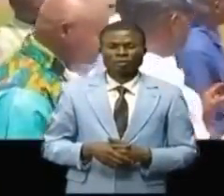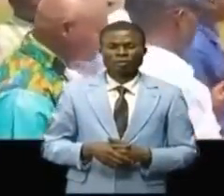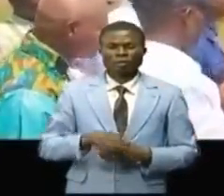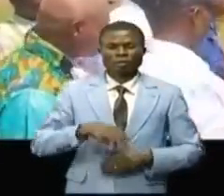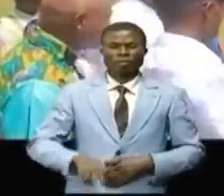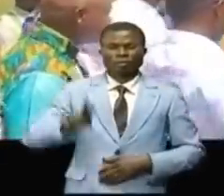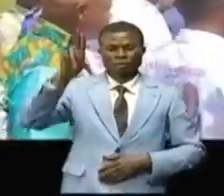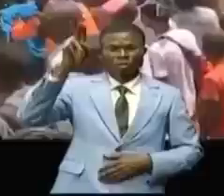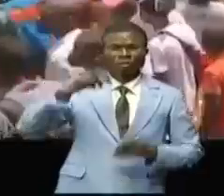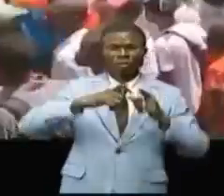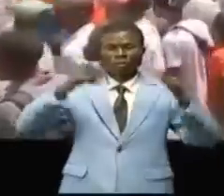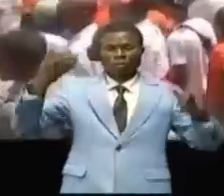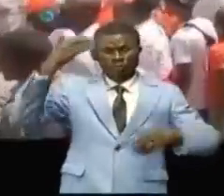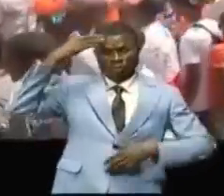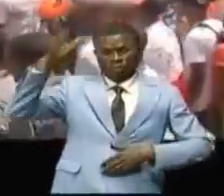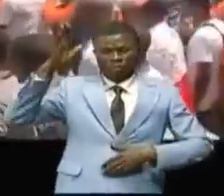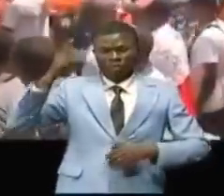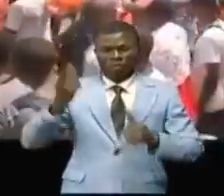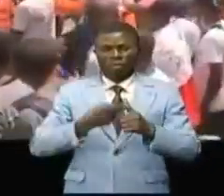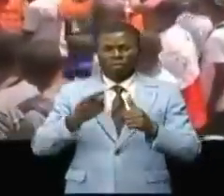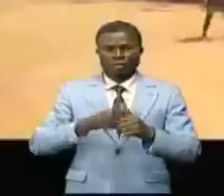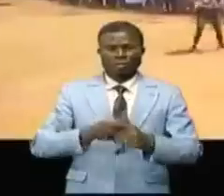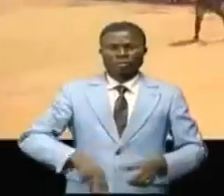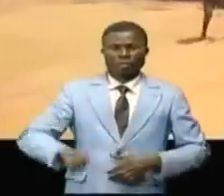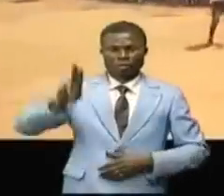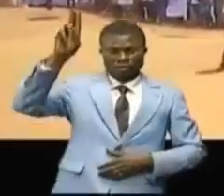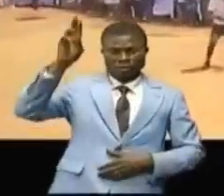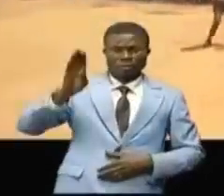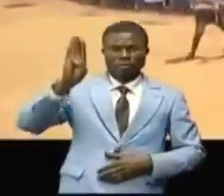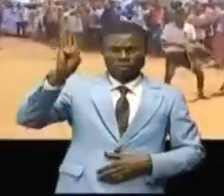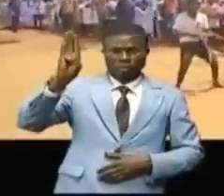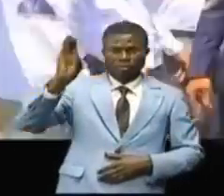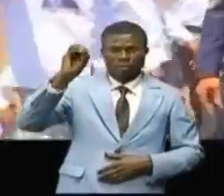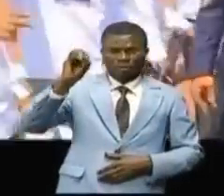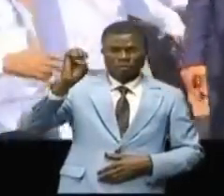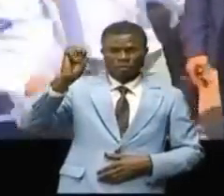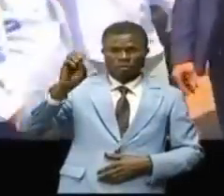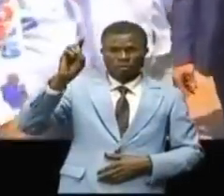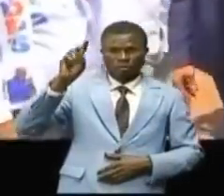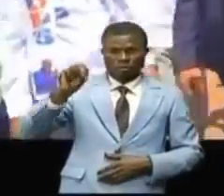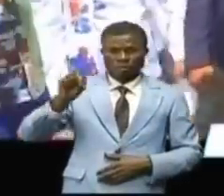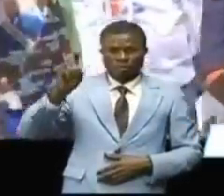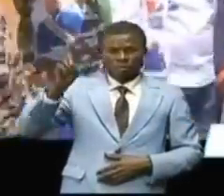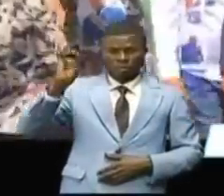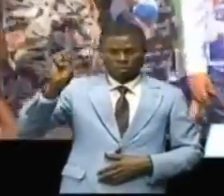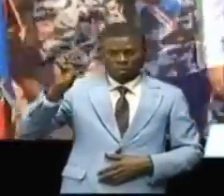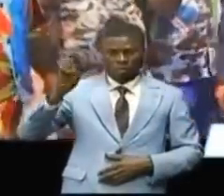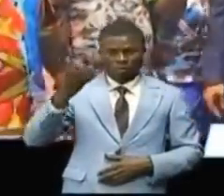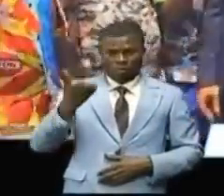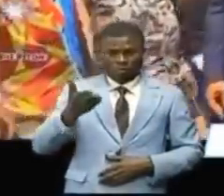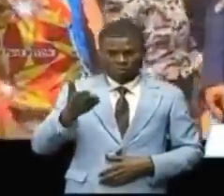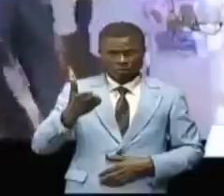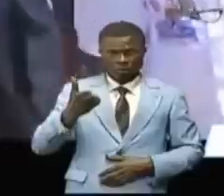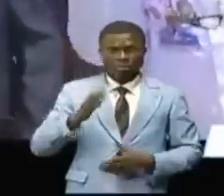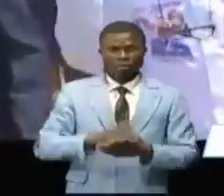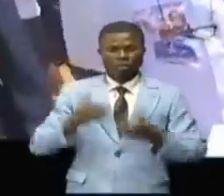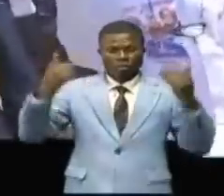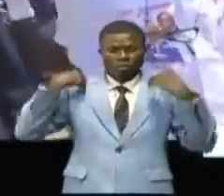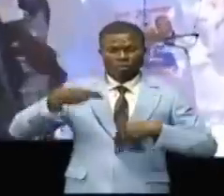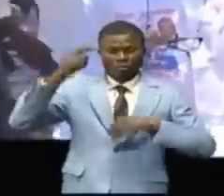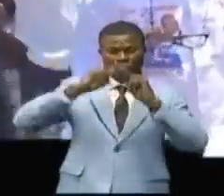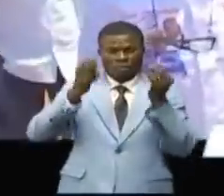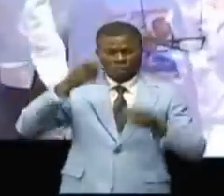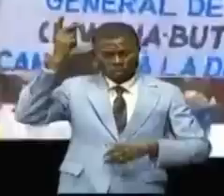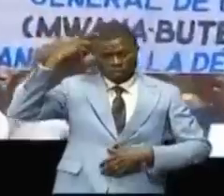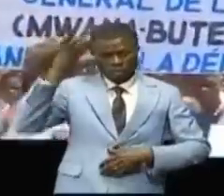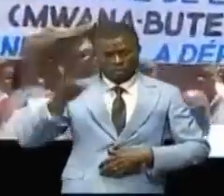L'UDPS Grand Équateur, particulièrement l'UDPS Boende province de la Tchouapa, représentée par Félix Bossé-Kota au cadre de ce parti